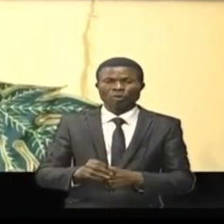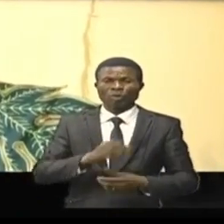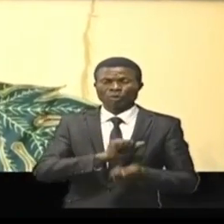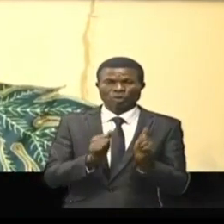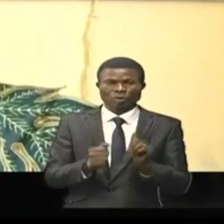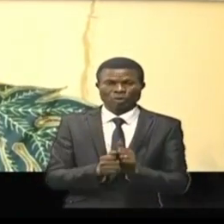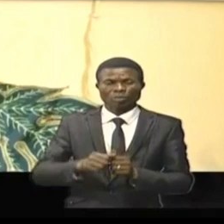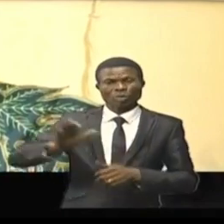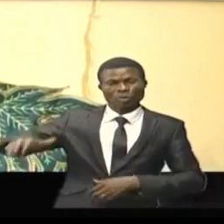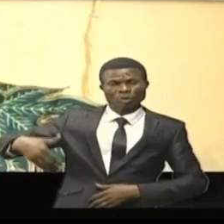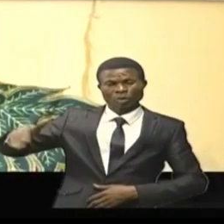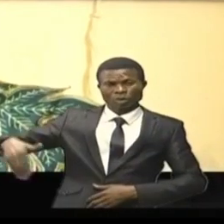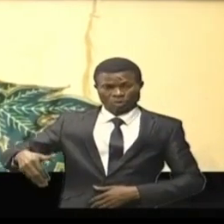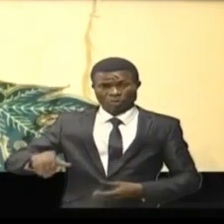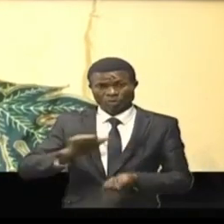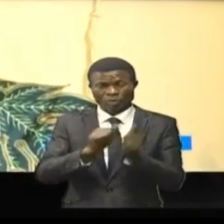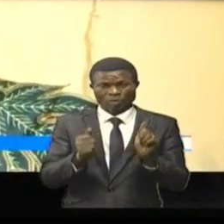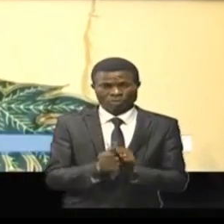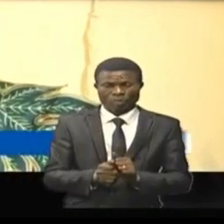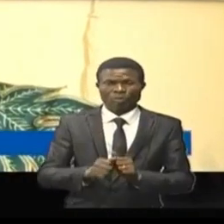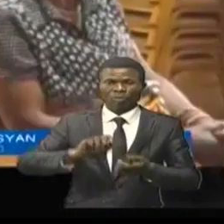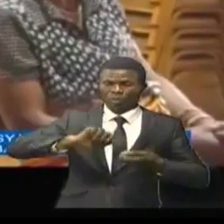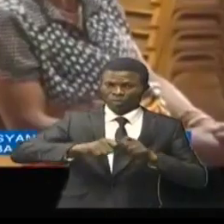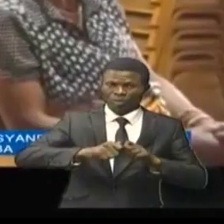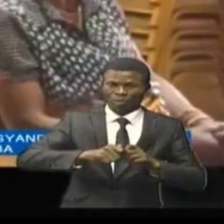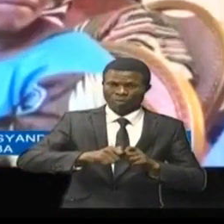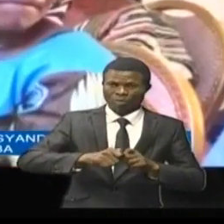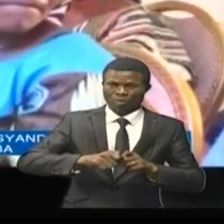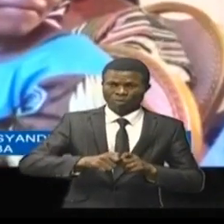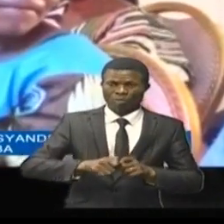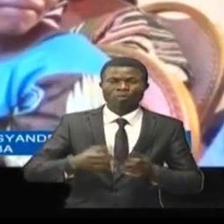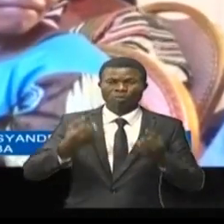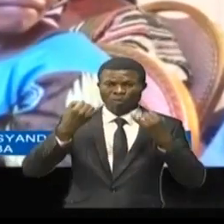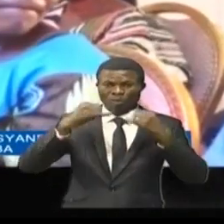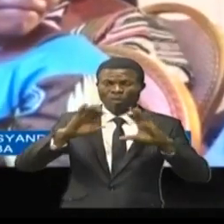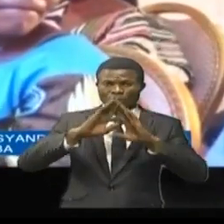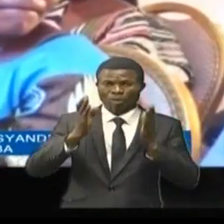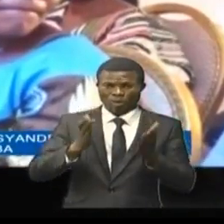coupe et couture et restauration. Rappelons que cette